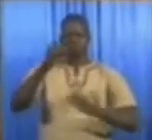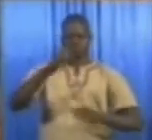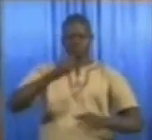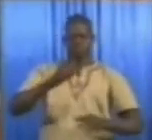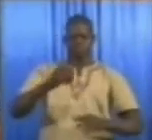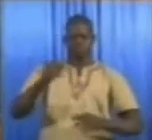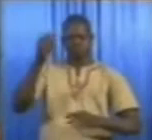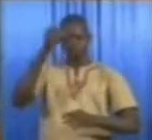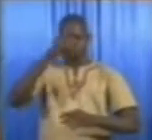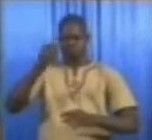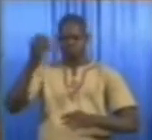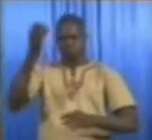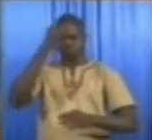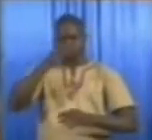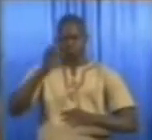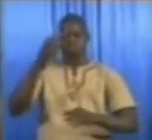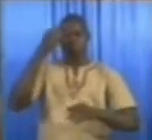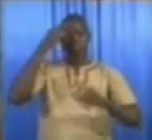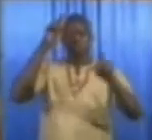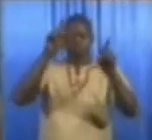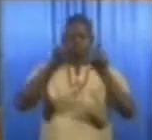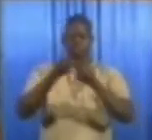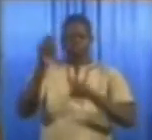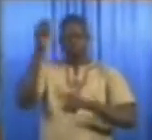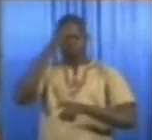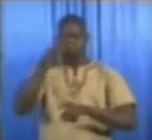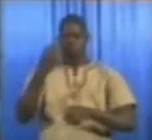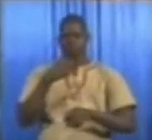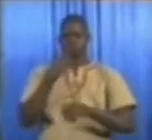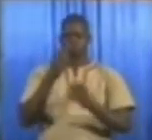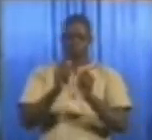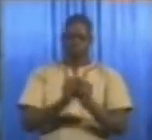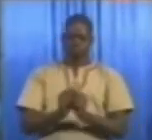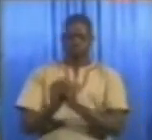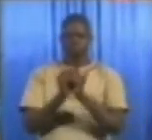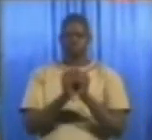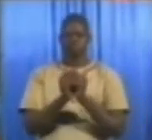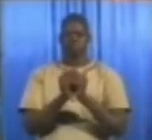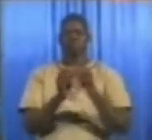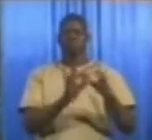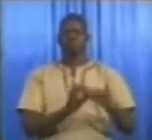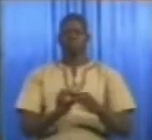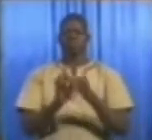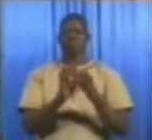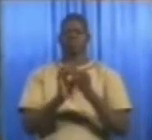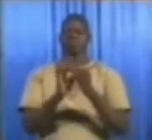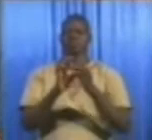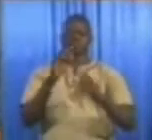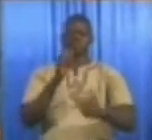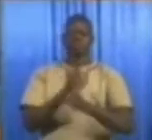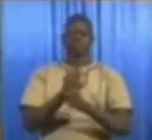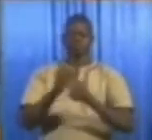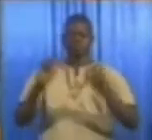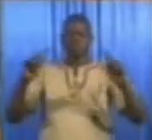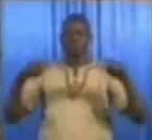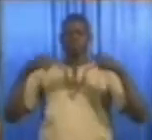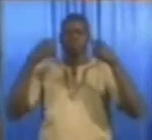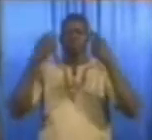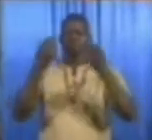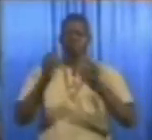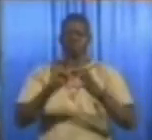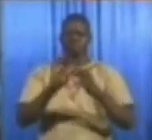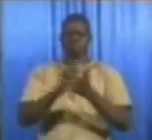Ce sont des frères africains qui ensemble, n'est-ce pas, collaborent, coopèrent pour la réussite de